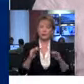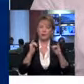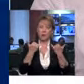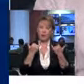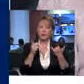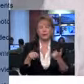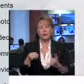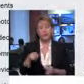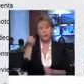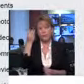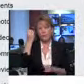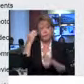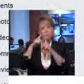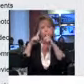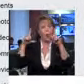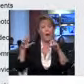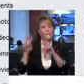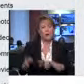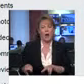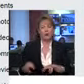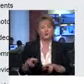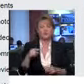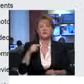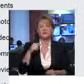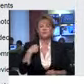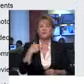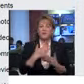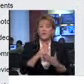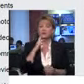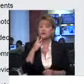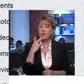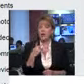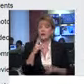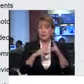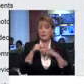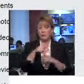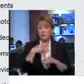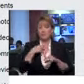בועה. אנחנו מדברים על זה במשך שנתיים כבר בדף שלנו.